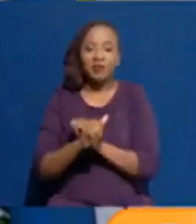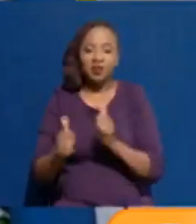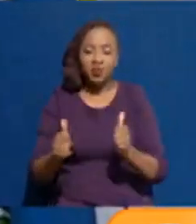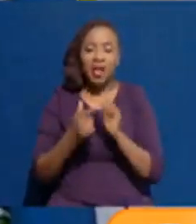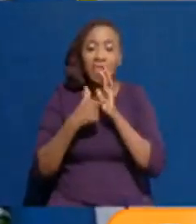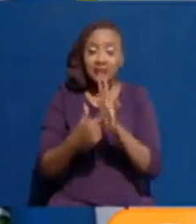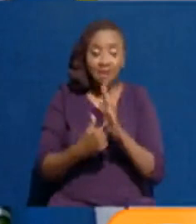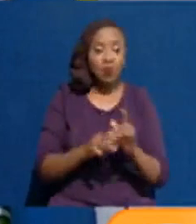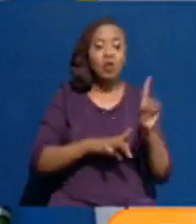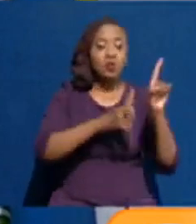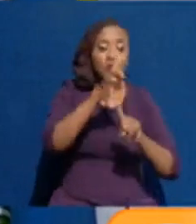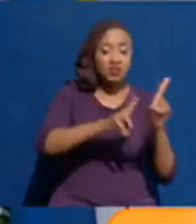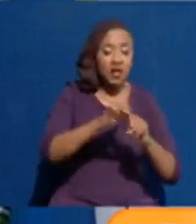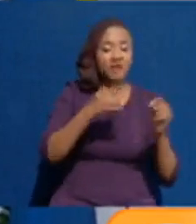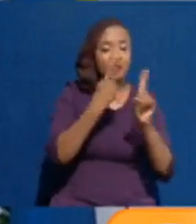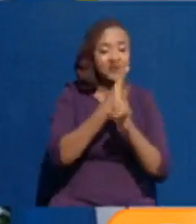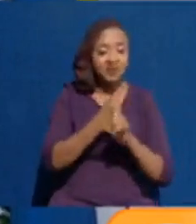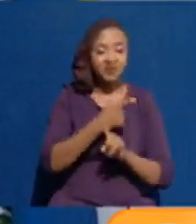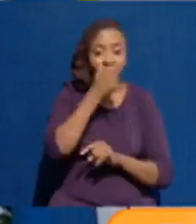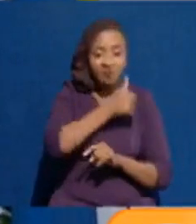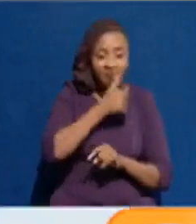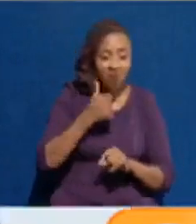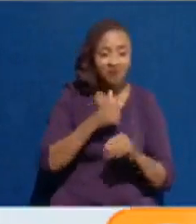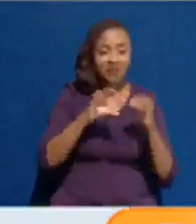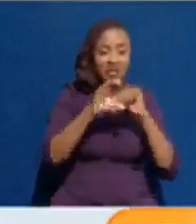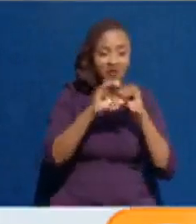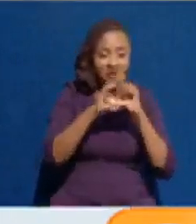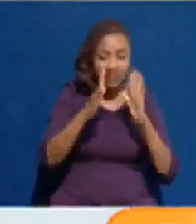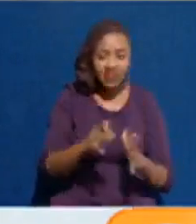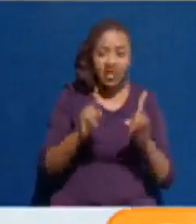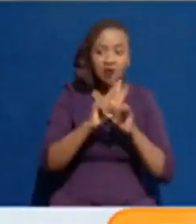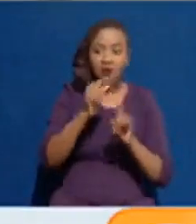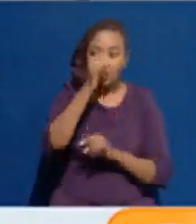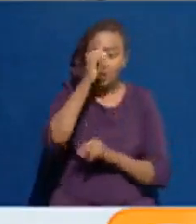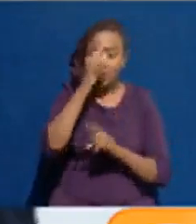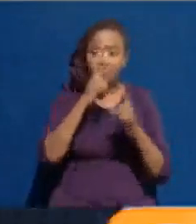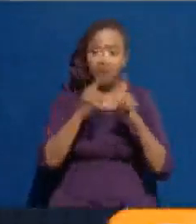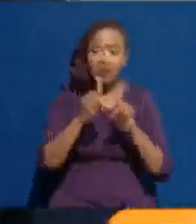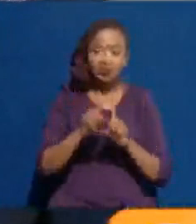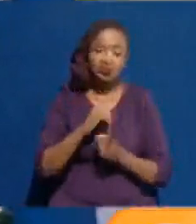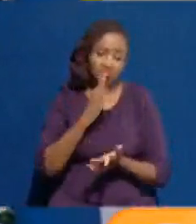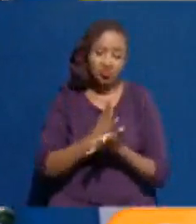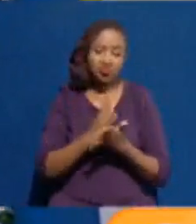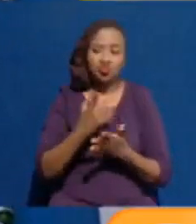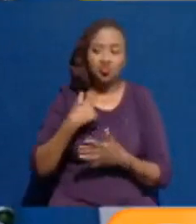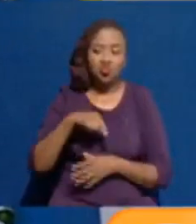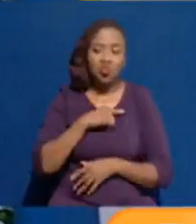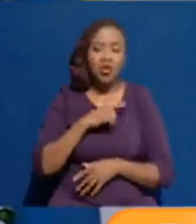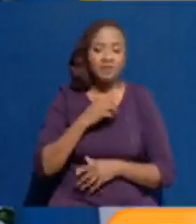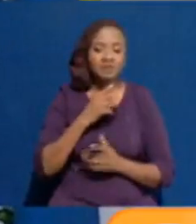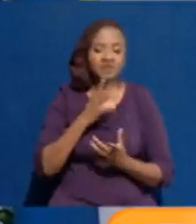mikataba kati ya wawekezaji wa kibinafsi na serikali. Lakini pia ni uchungu na tunakubali